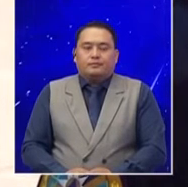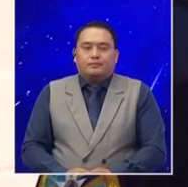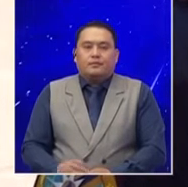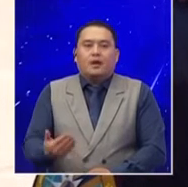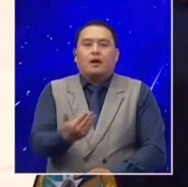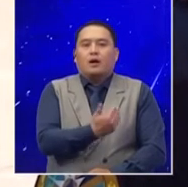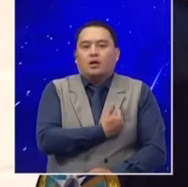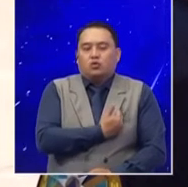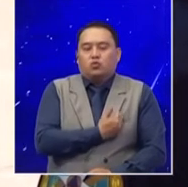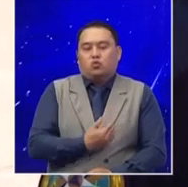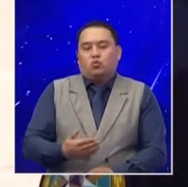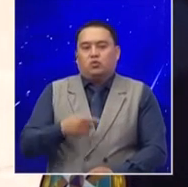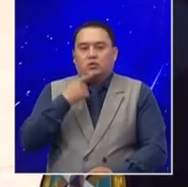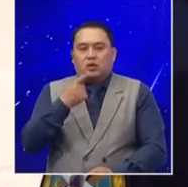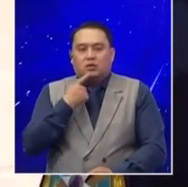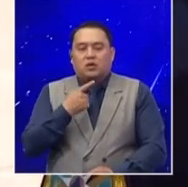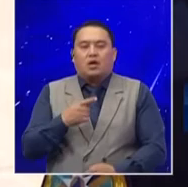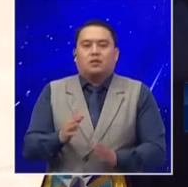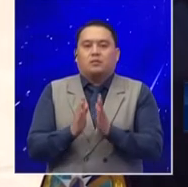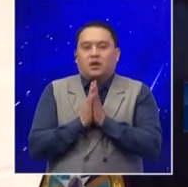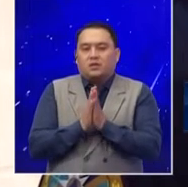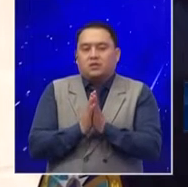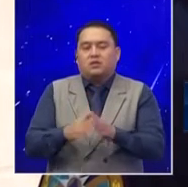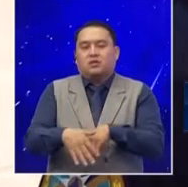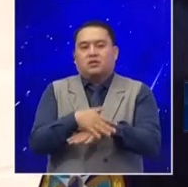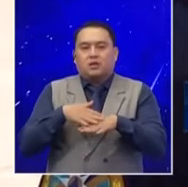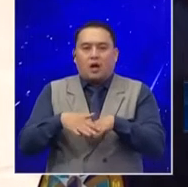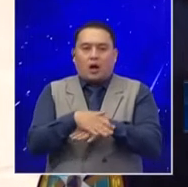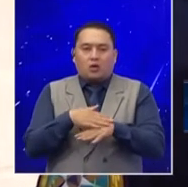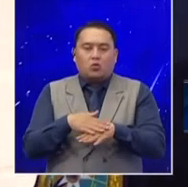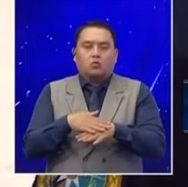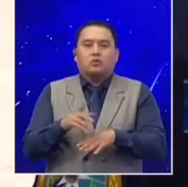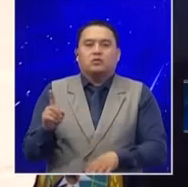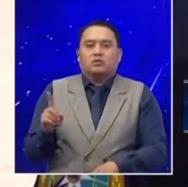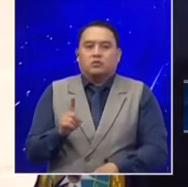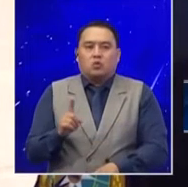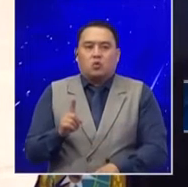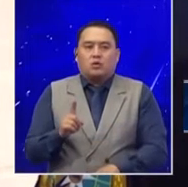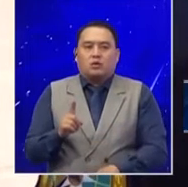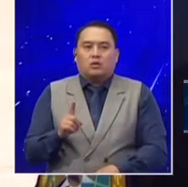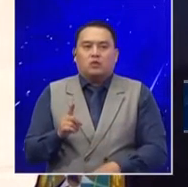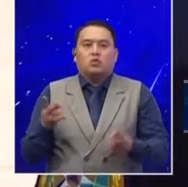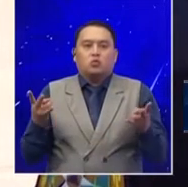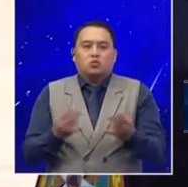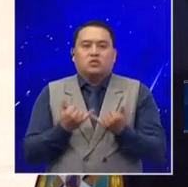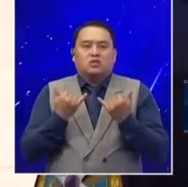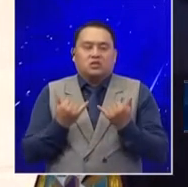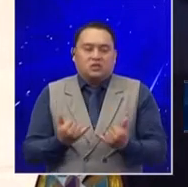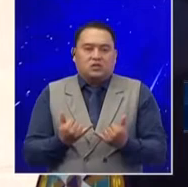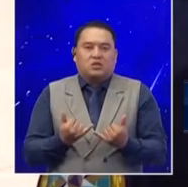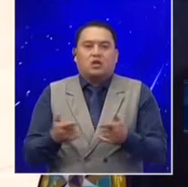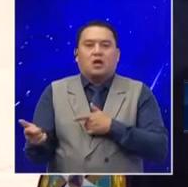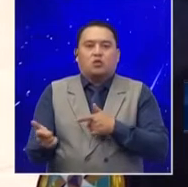Хотел бы напомнить еще раз, что надо, как говорится, поговорки, сани готовить с лету на зиму.